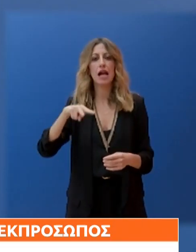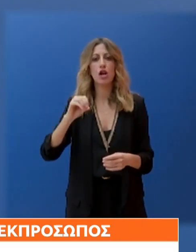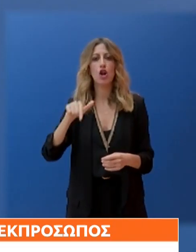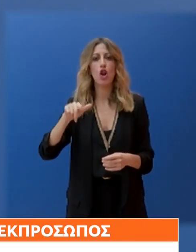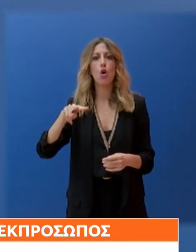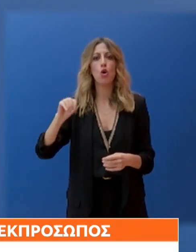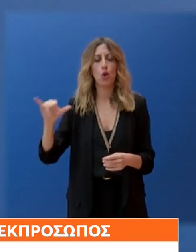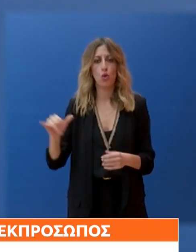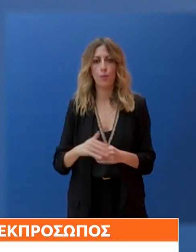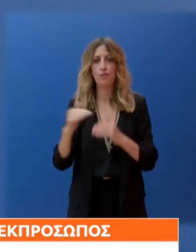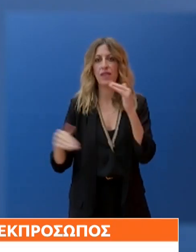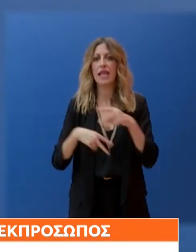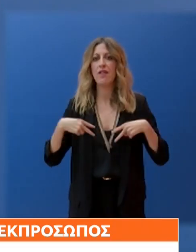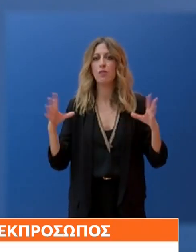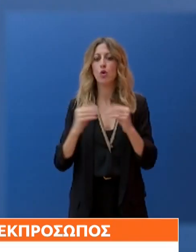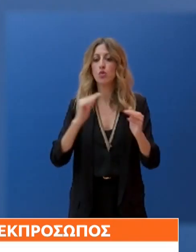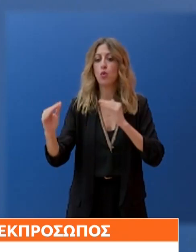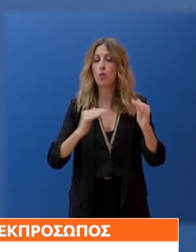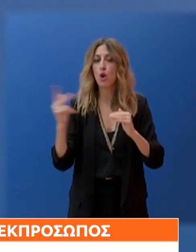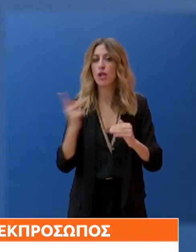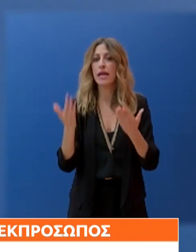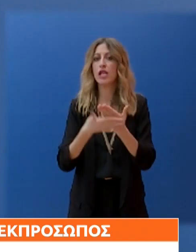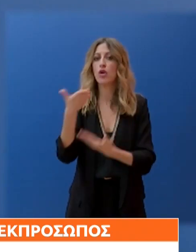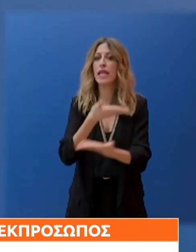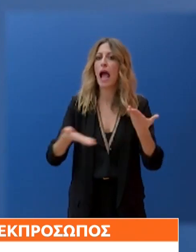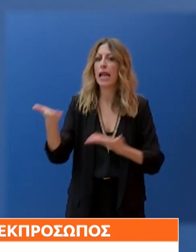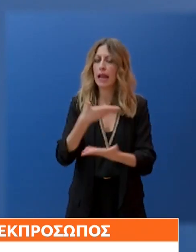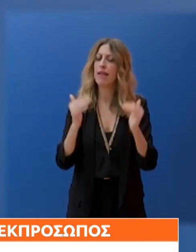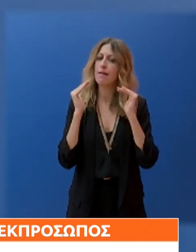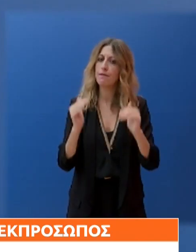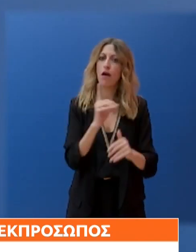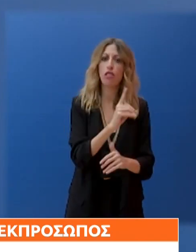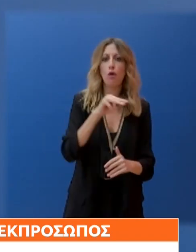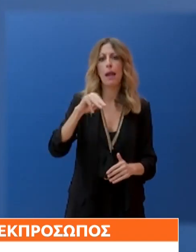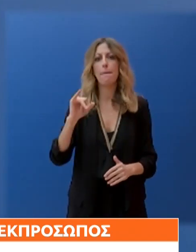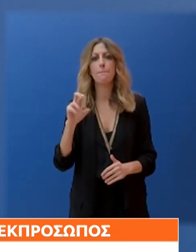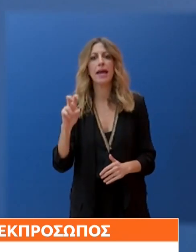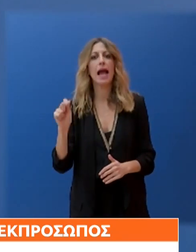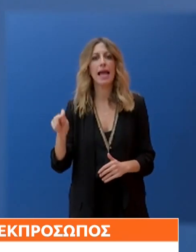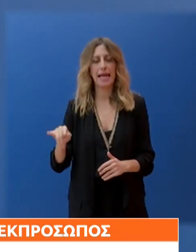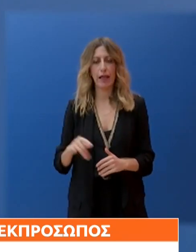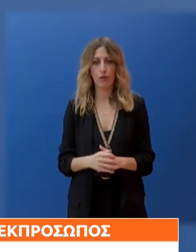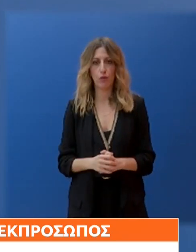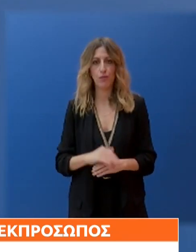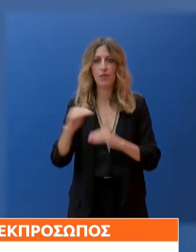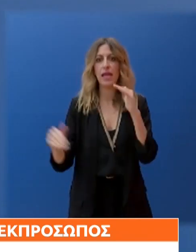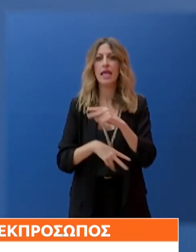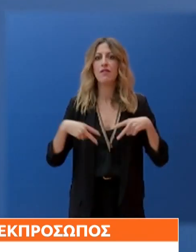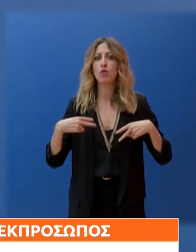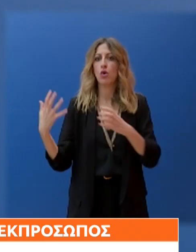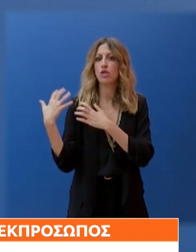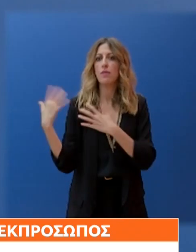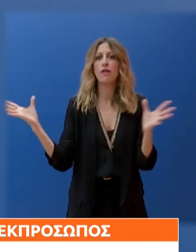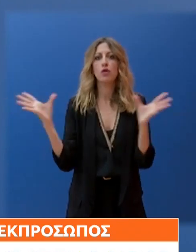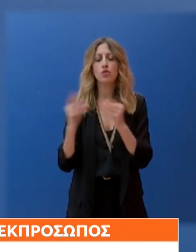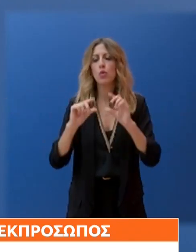θέματα πρόνοιας και κοινωνικής αλληλεγγύης Δόμνα Μιχαηλίδου. Υφυπουργός Αρμόδια για τη Δημογραφική Πολιτική και